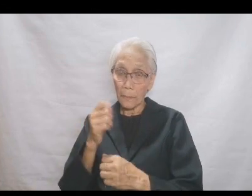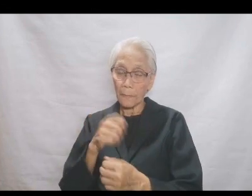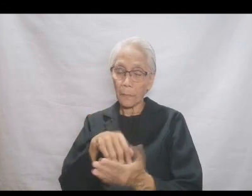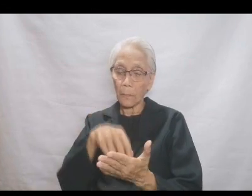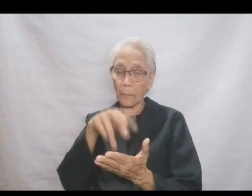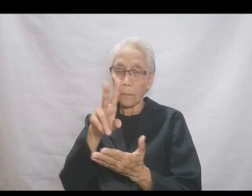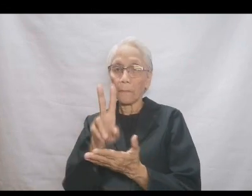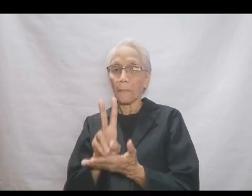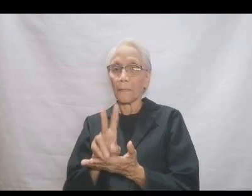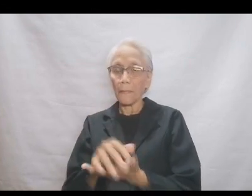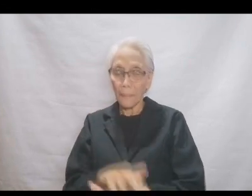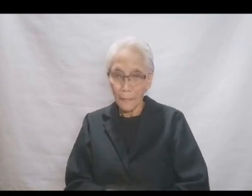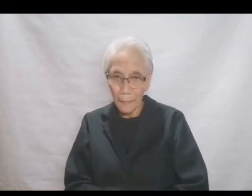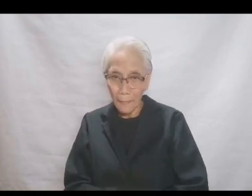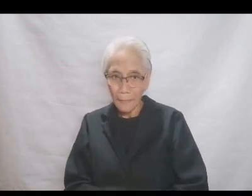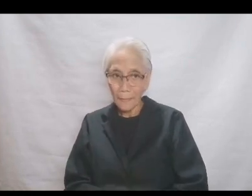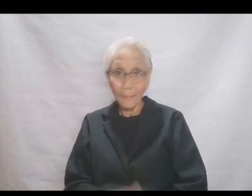Fresh!